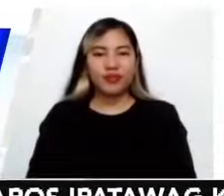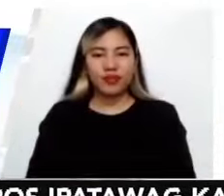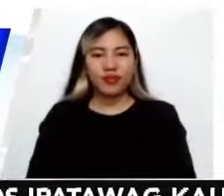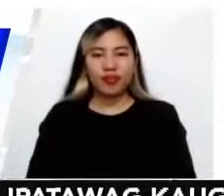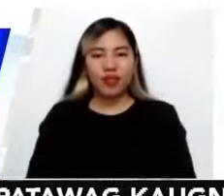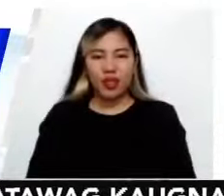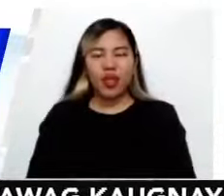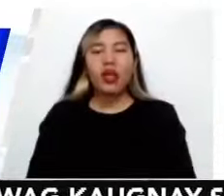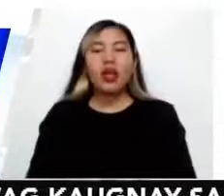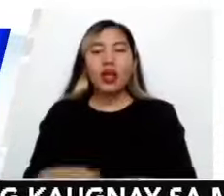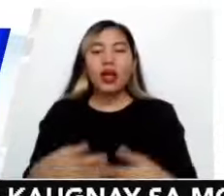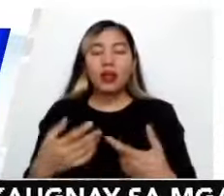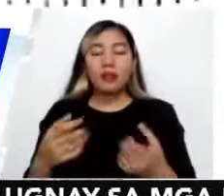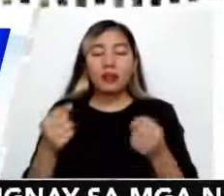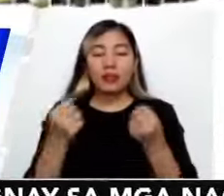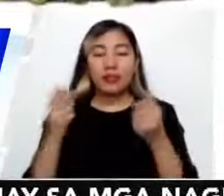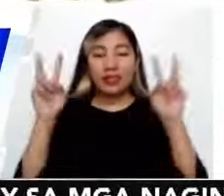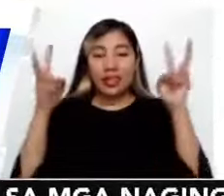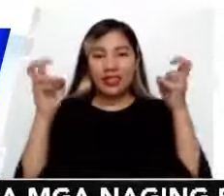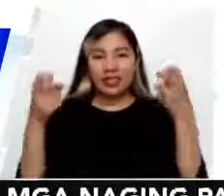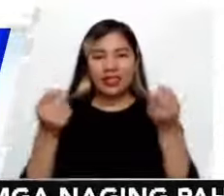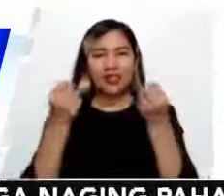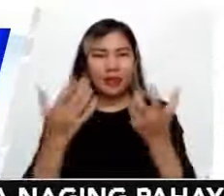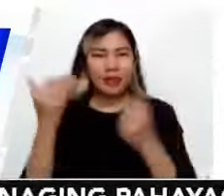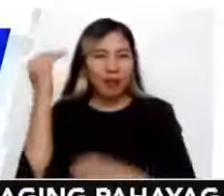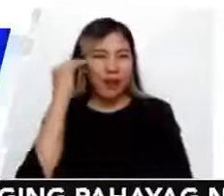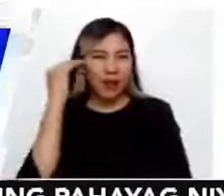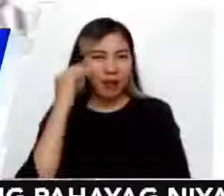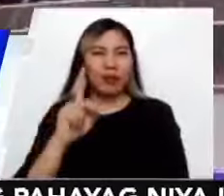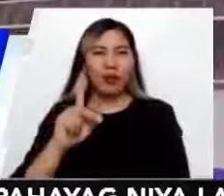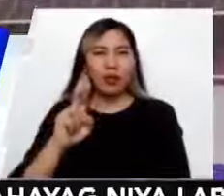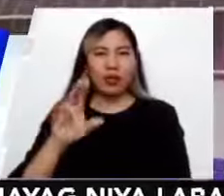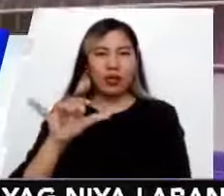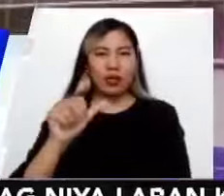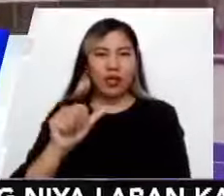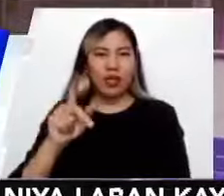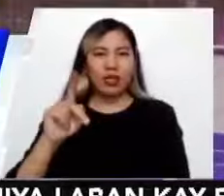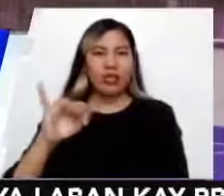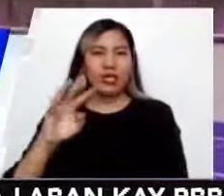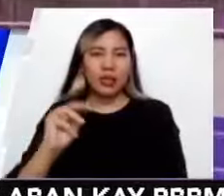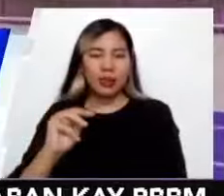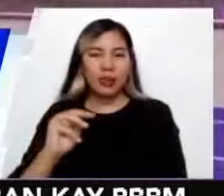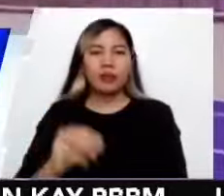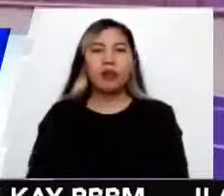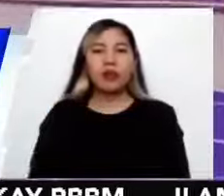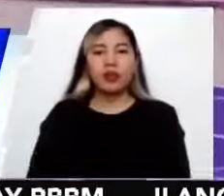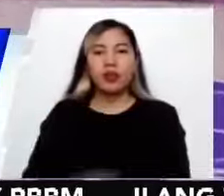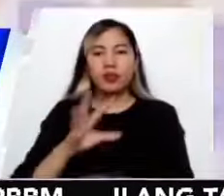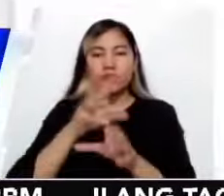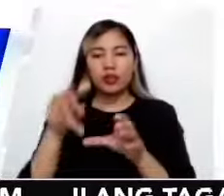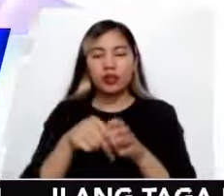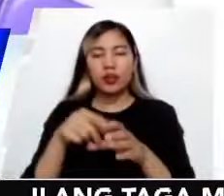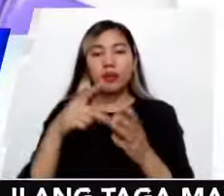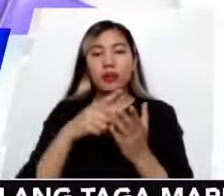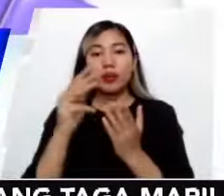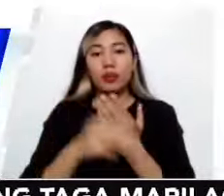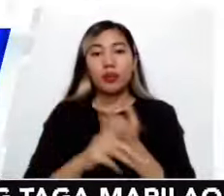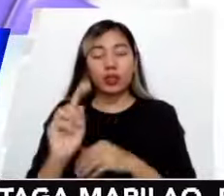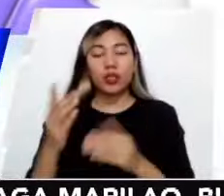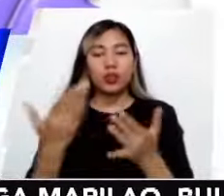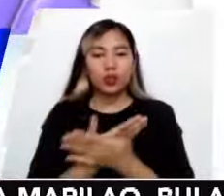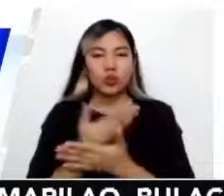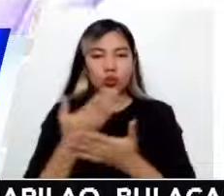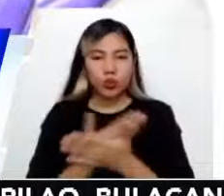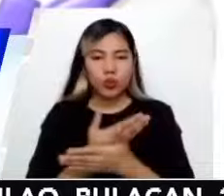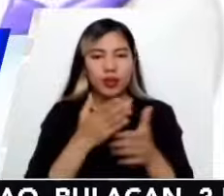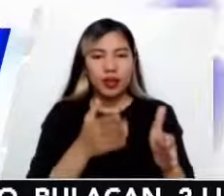dami mong alam, Kuya Kim! Hosted by Kuya Kim Atienza. Tampok sa programa ang makabagong paraan para maghatid ng